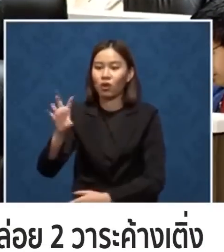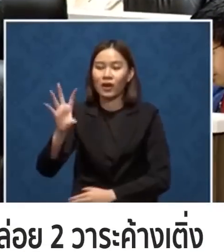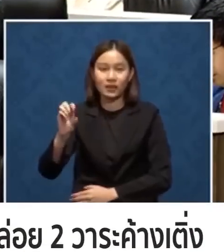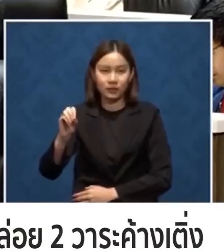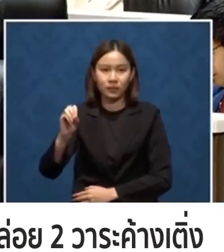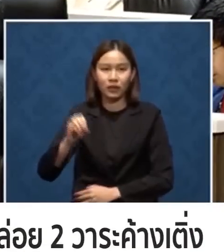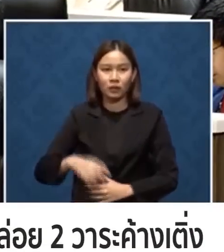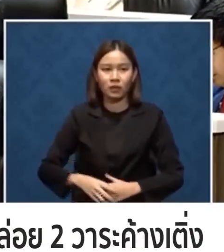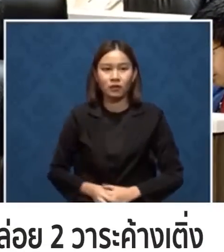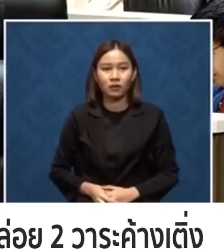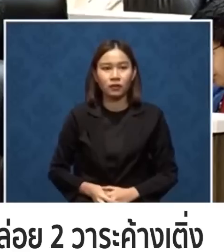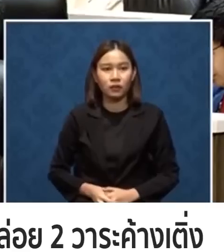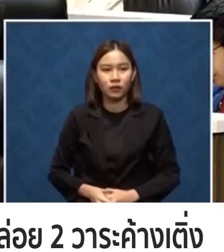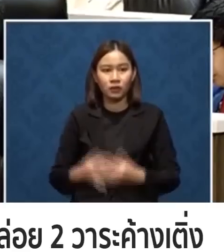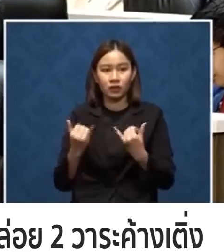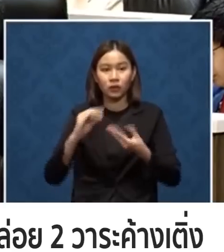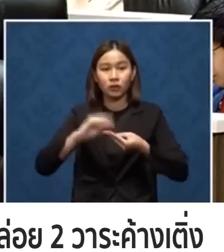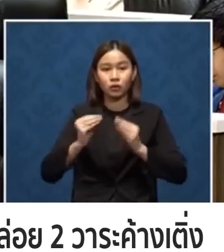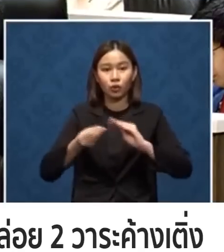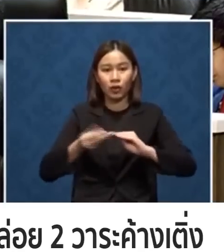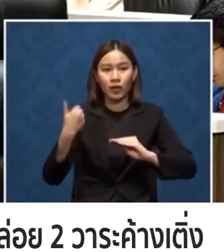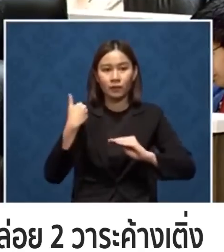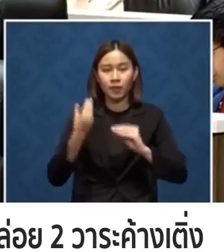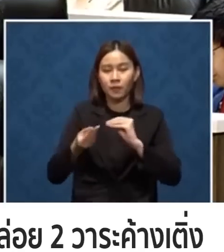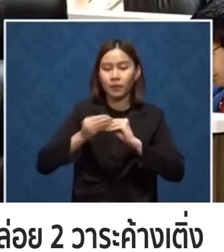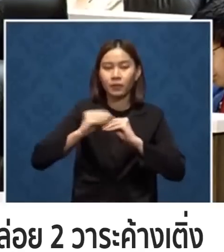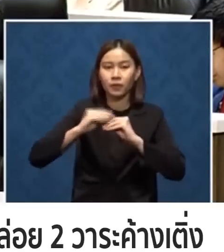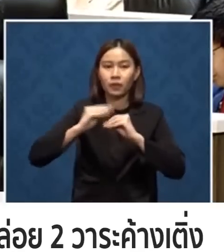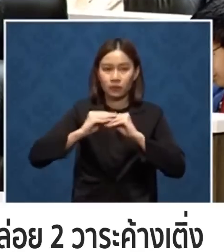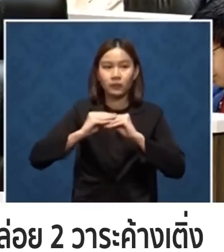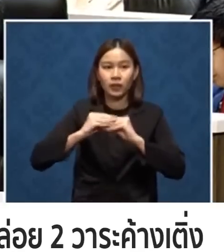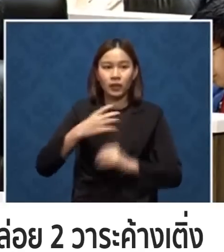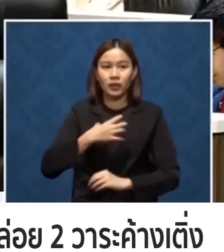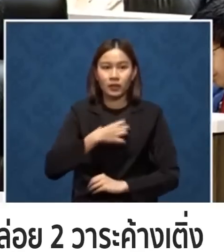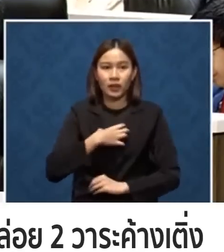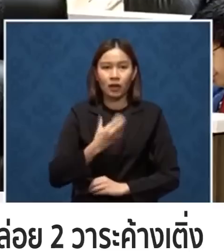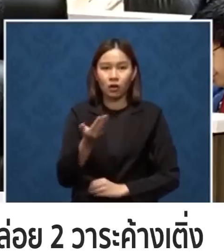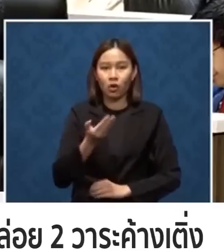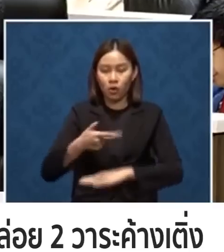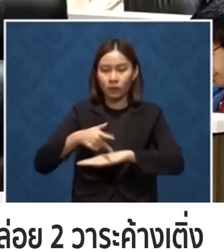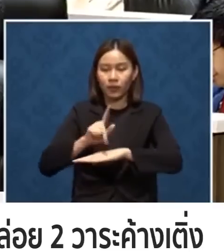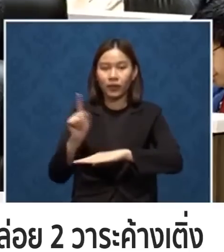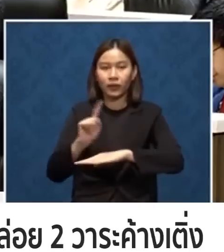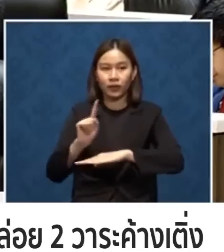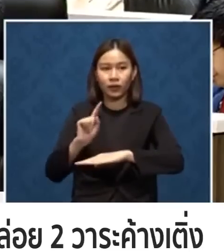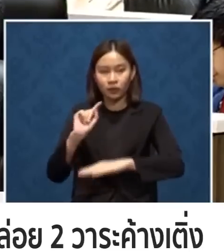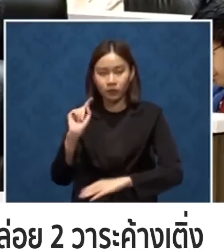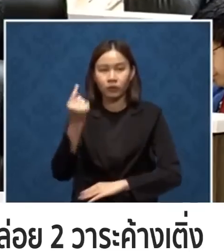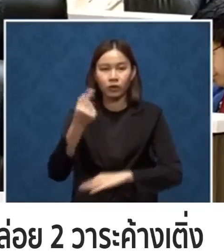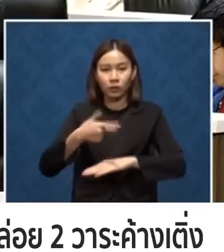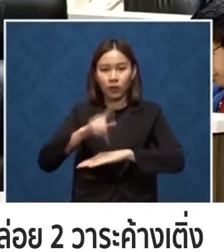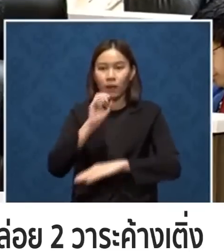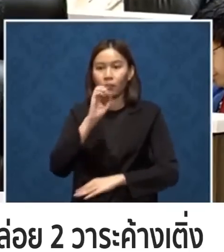นมติของรัฐสภาเมื่อวันที่19กรกฎาคม ค่ะ ที่รัฐสภาลง